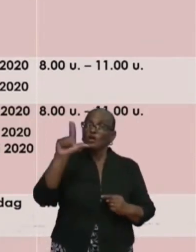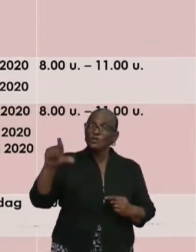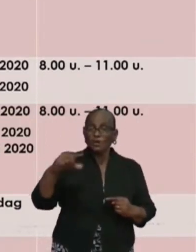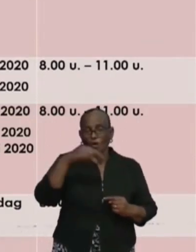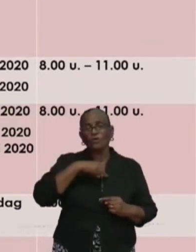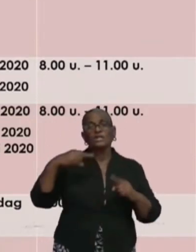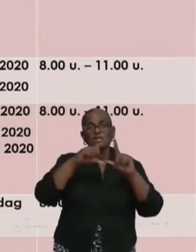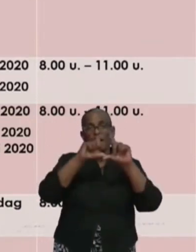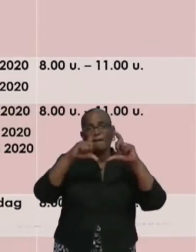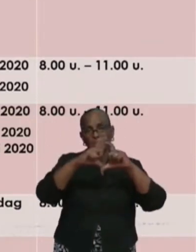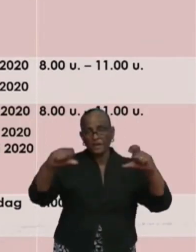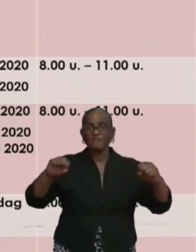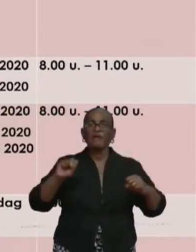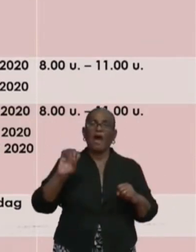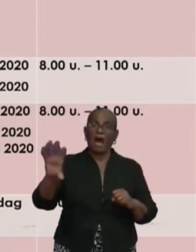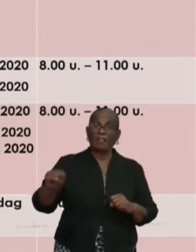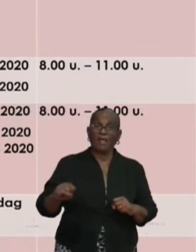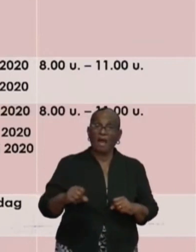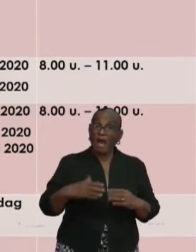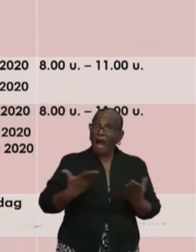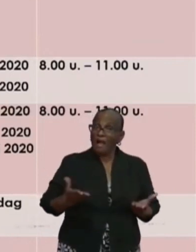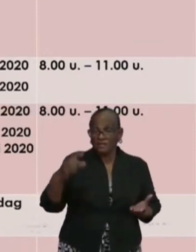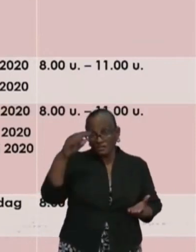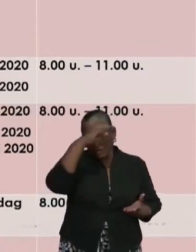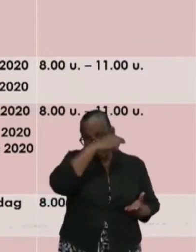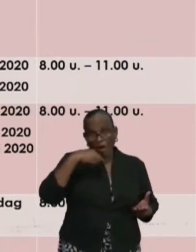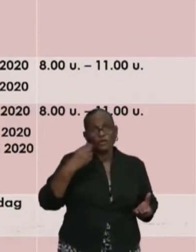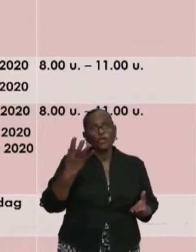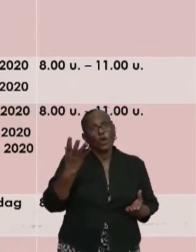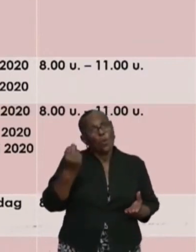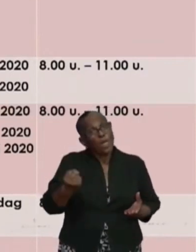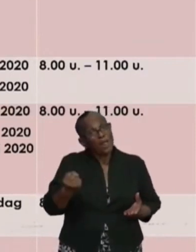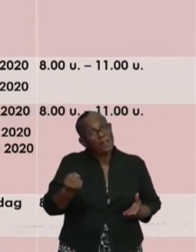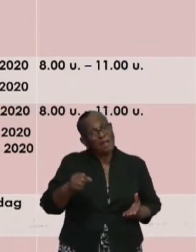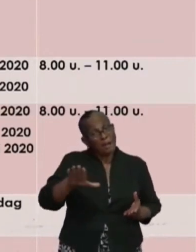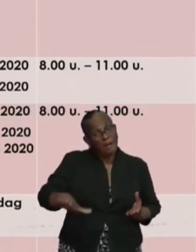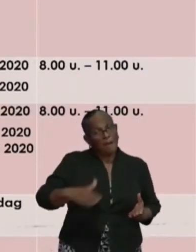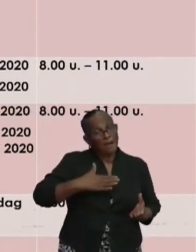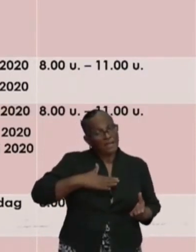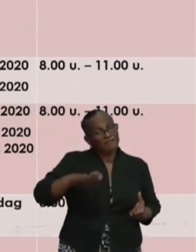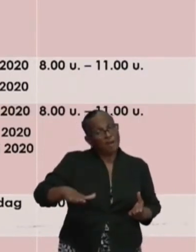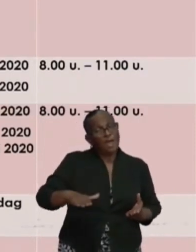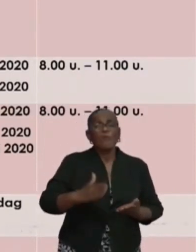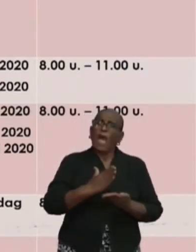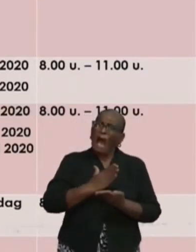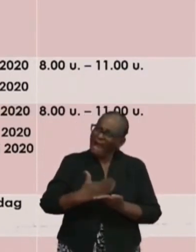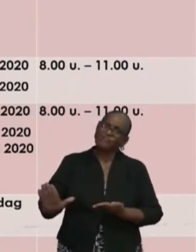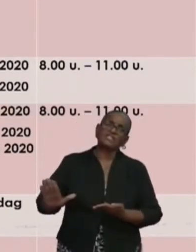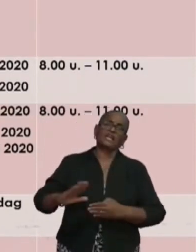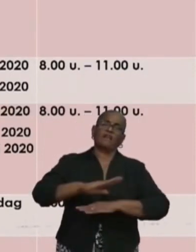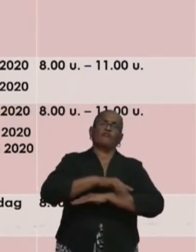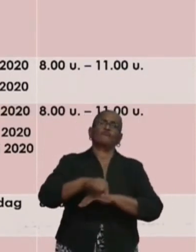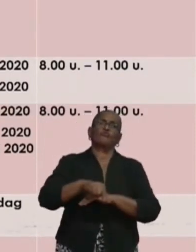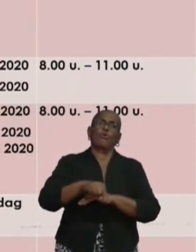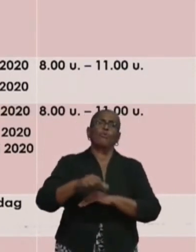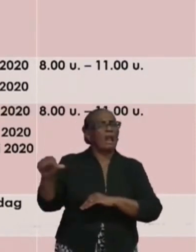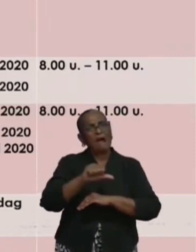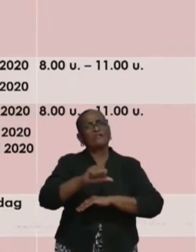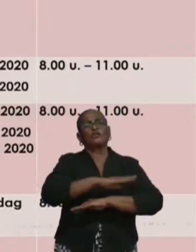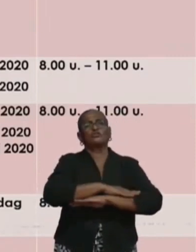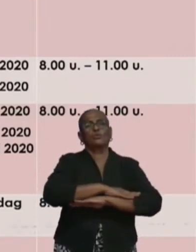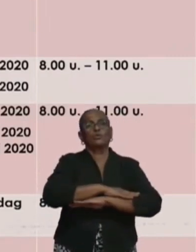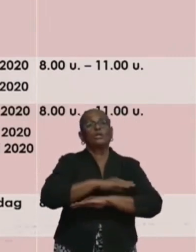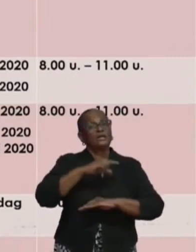belangrijk dat wanneer een ouder ervoor kiest om dat kind af te schrijven, dat de ouder alvast voorwerk moet